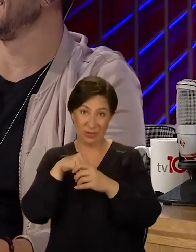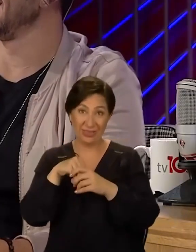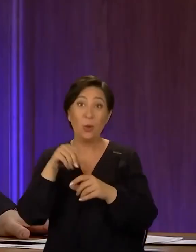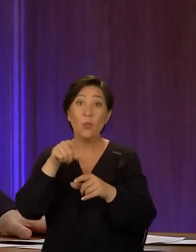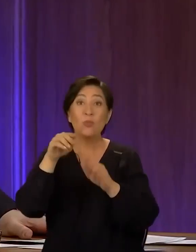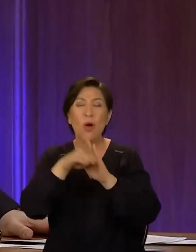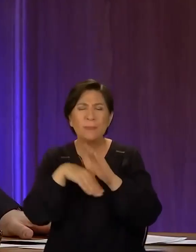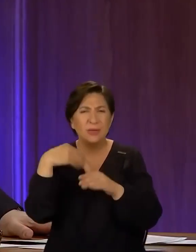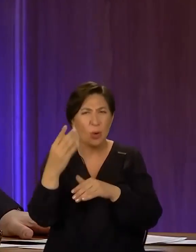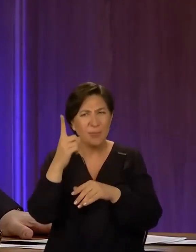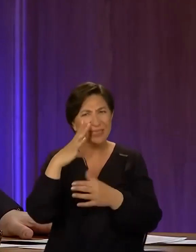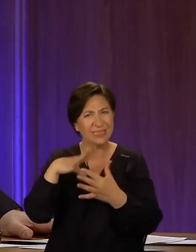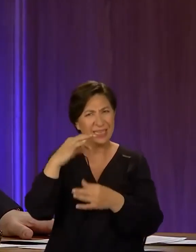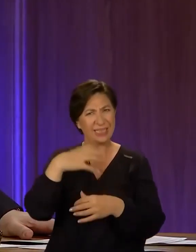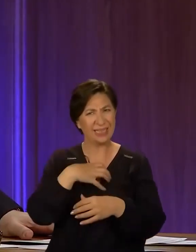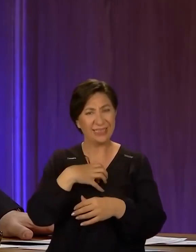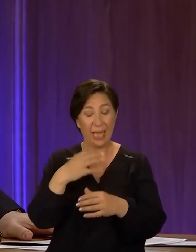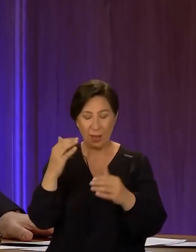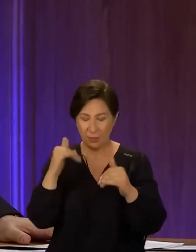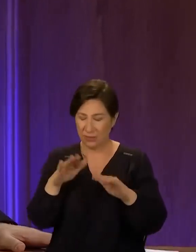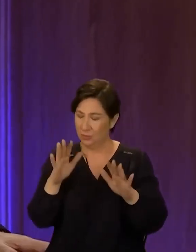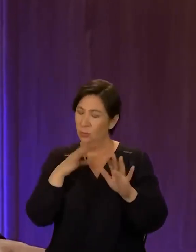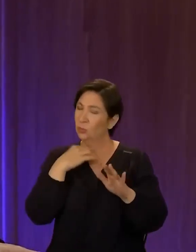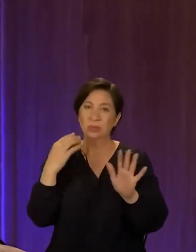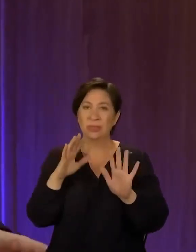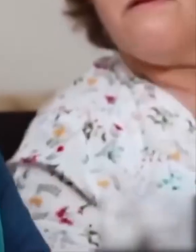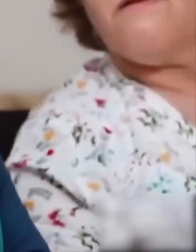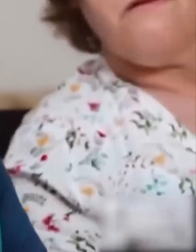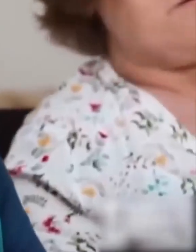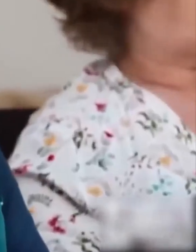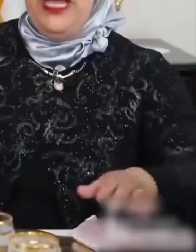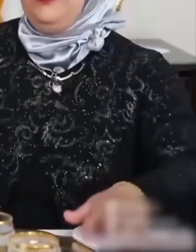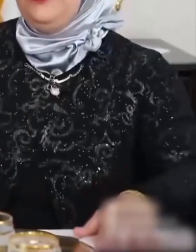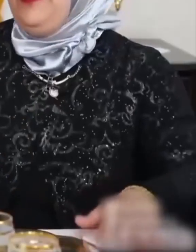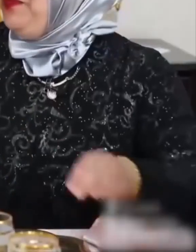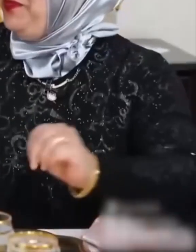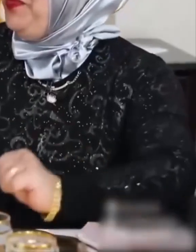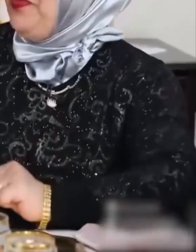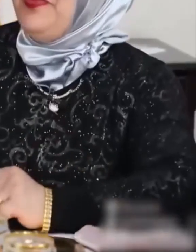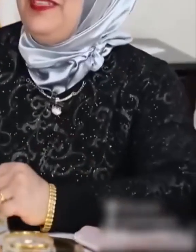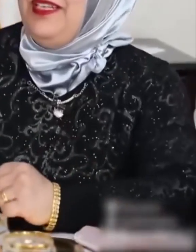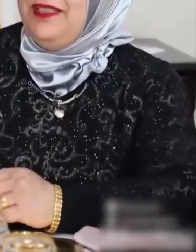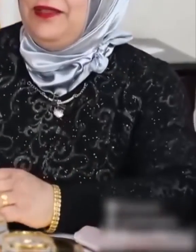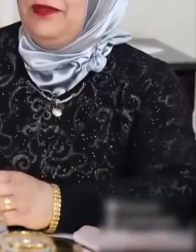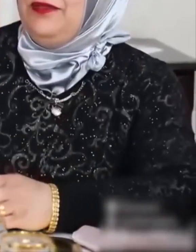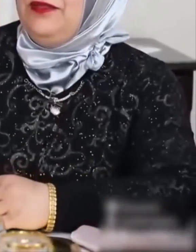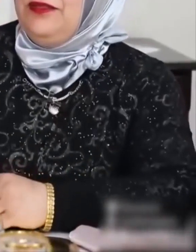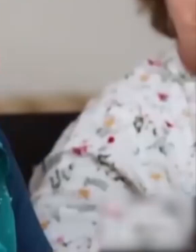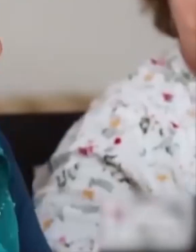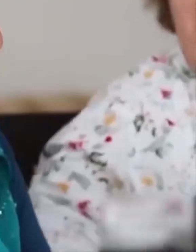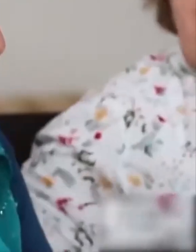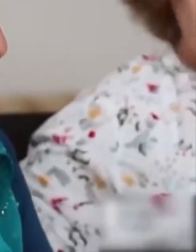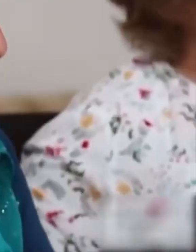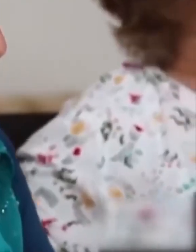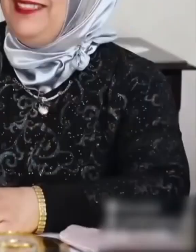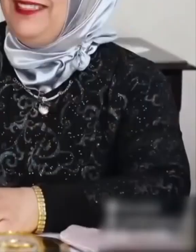bu programdan sonra bir insanın kendisine gelmesi mümkün değil. Görelim. Bırak ya. İnanayım mı şimdi buna? İnan Zuhal Hanım'a.